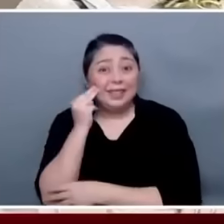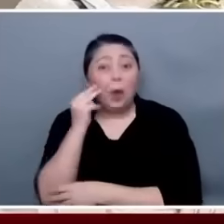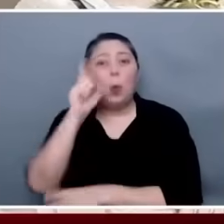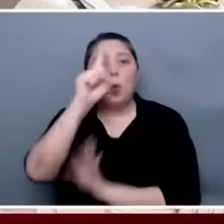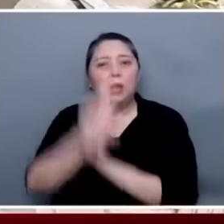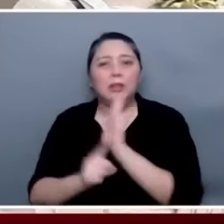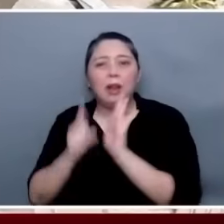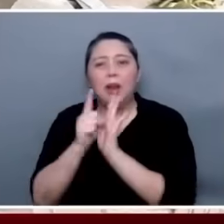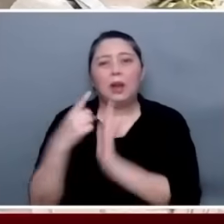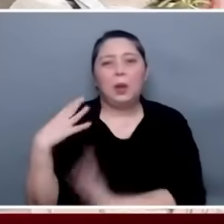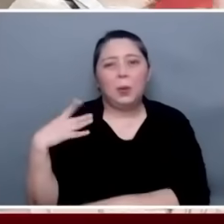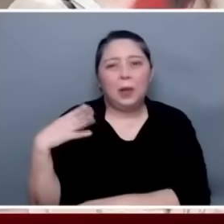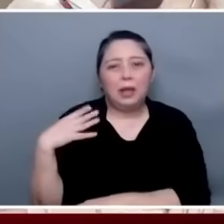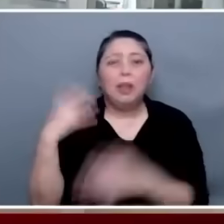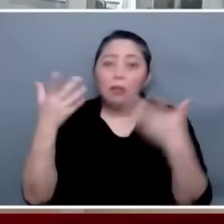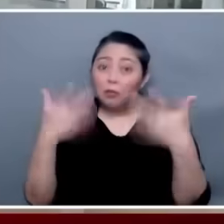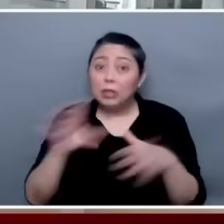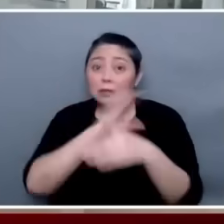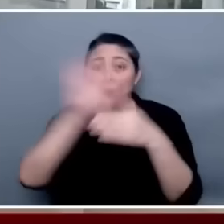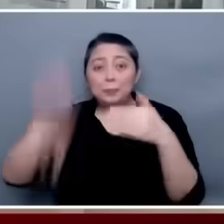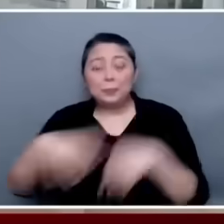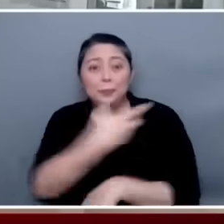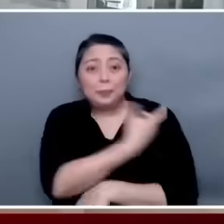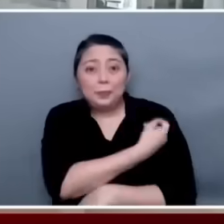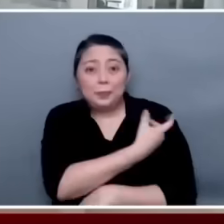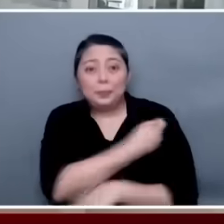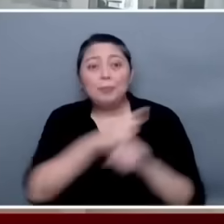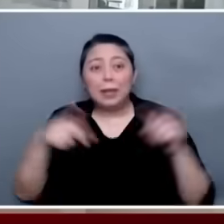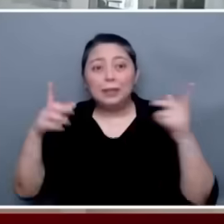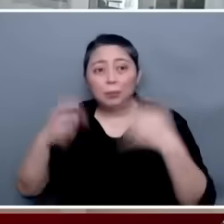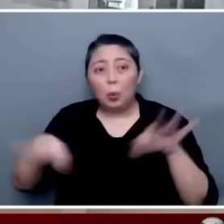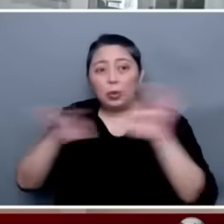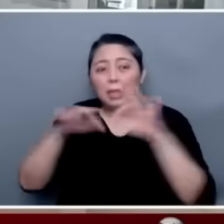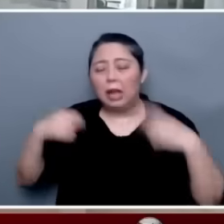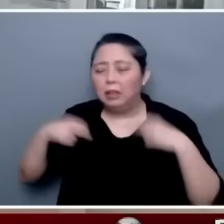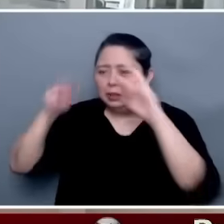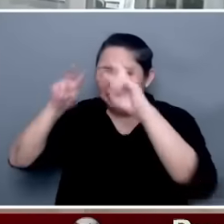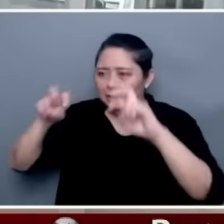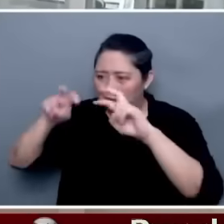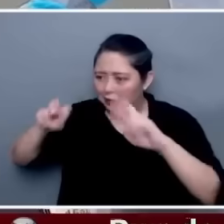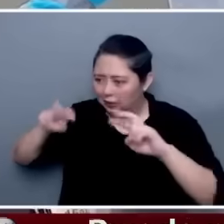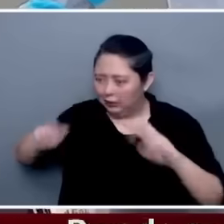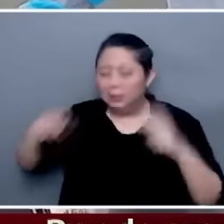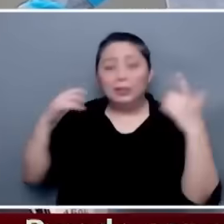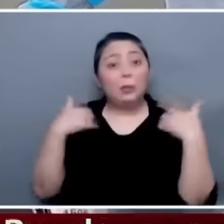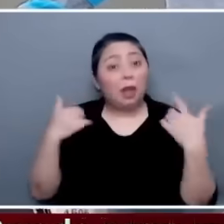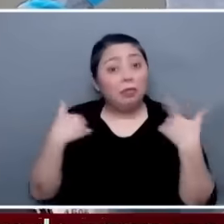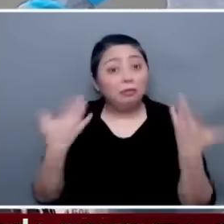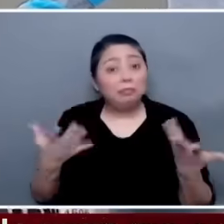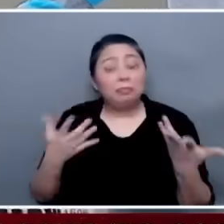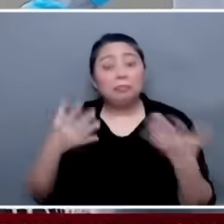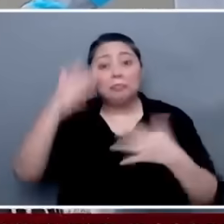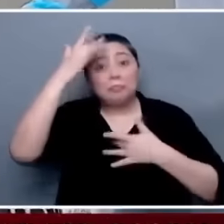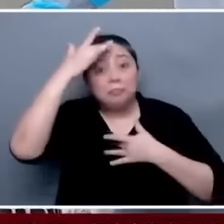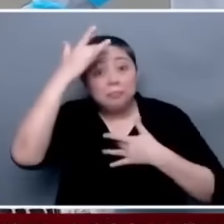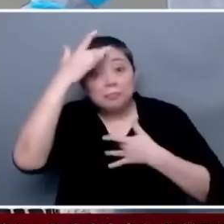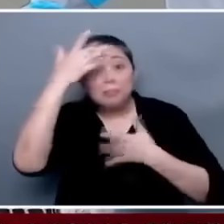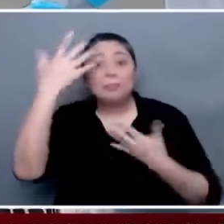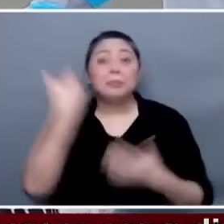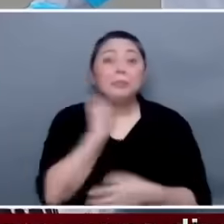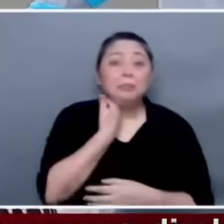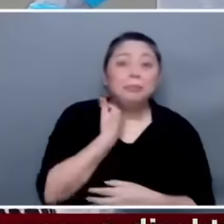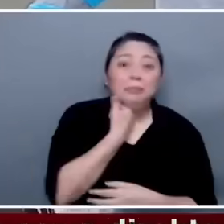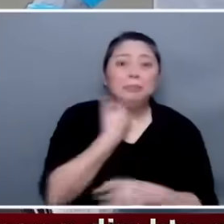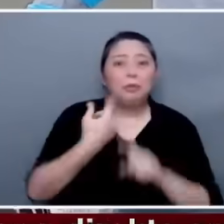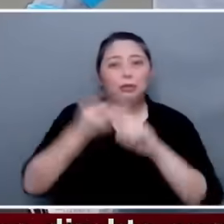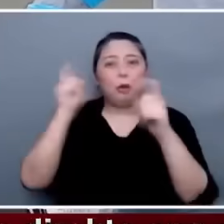pero kailangan pa rin silang masuri kung may mga sintomas ng COVID-19. Dagdagan nila yung